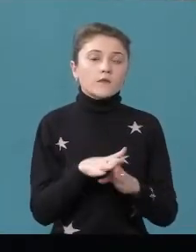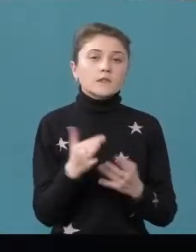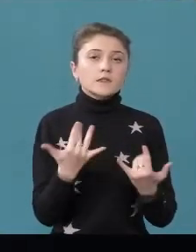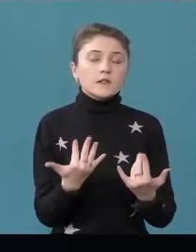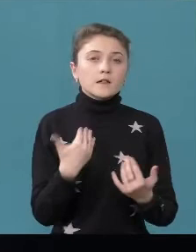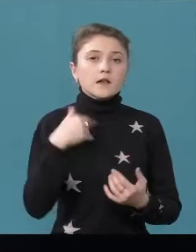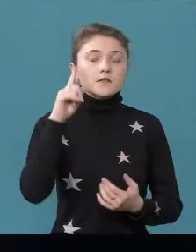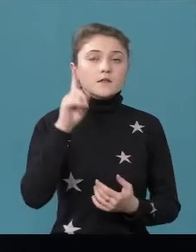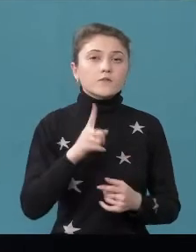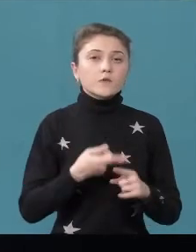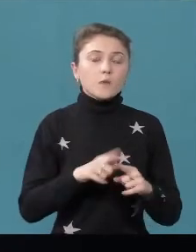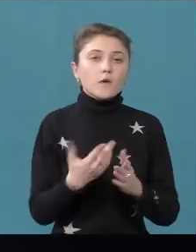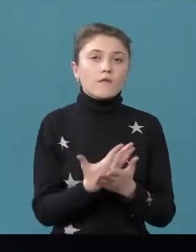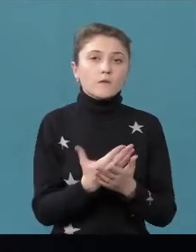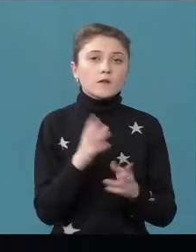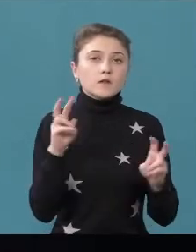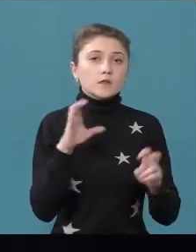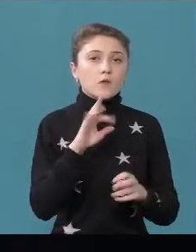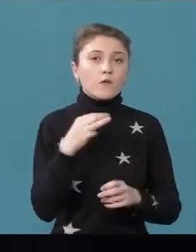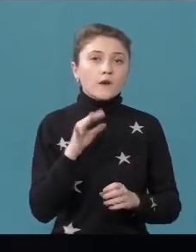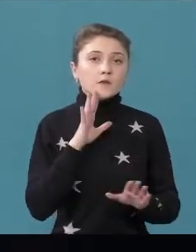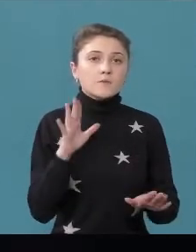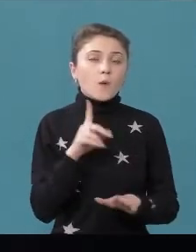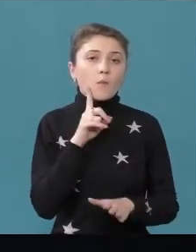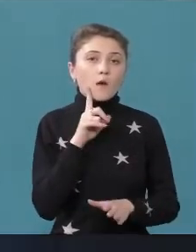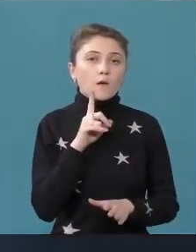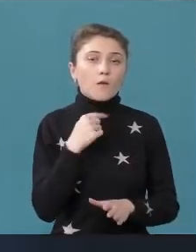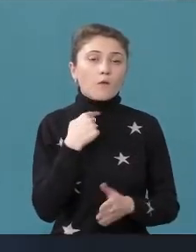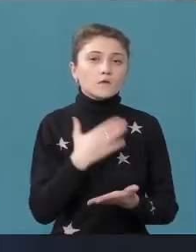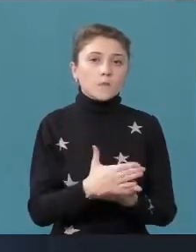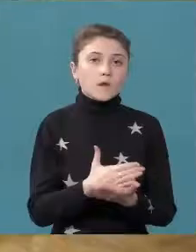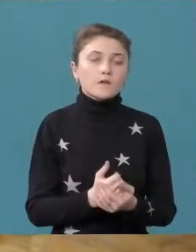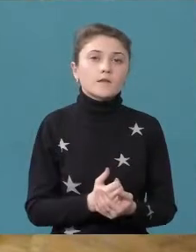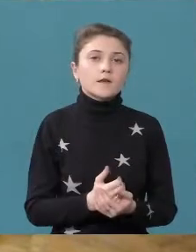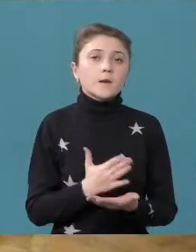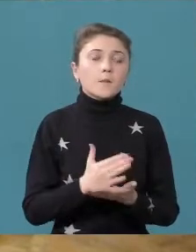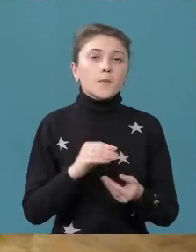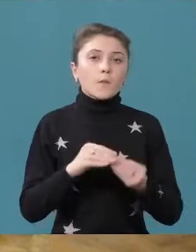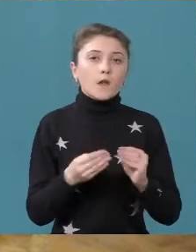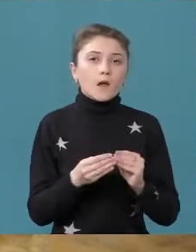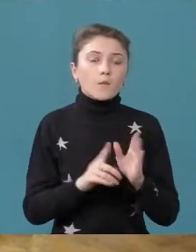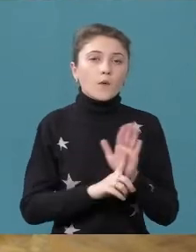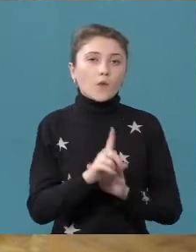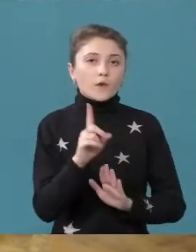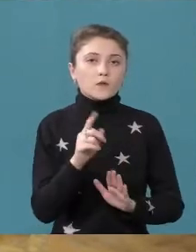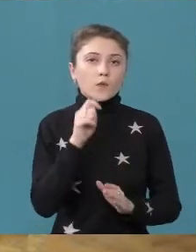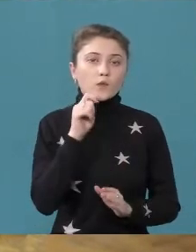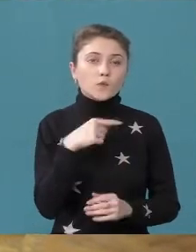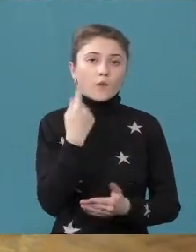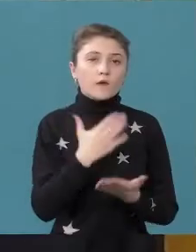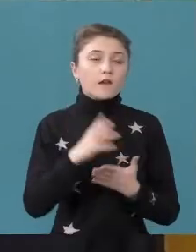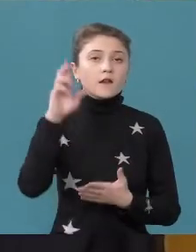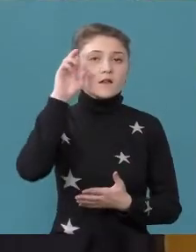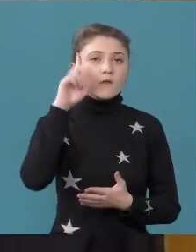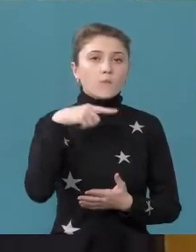знаю, що в цьому фільмі «Соловей співає, поки голос має», піднімається проблема походження української мови. Українська мова є державною мовою, і